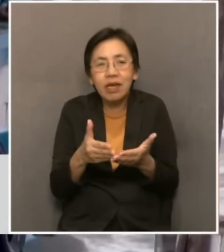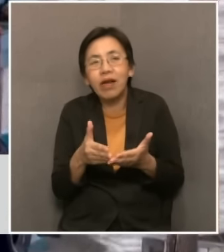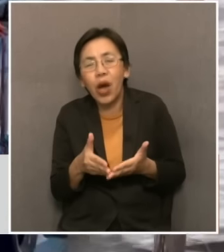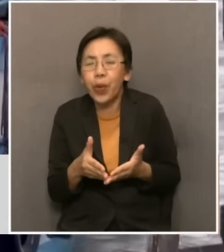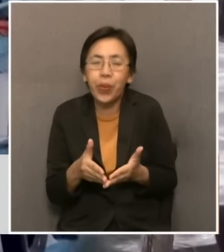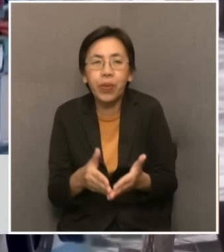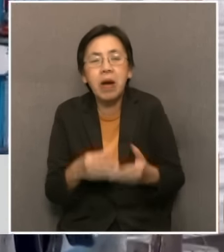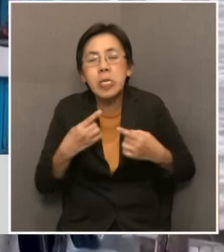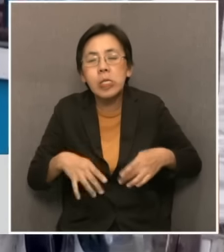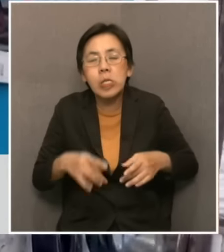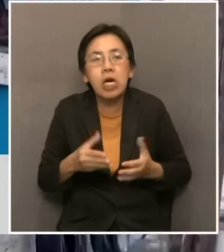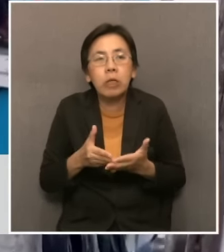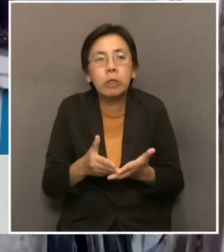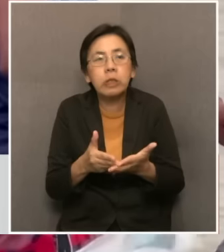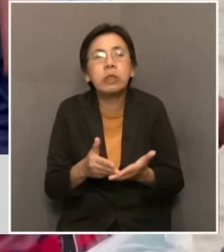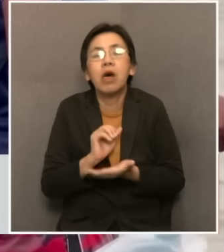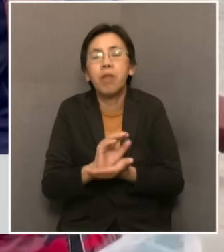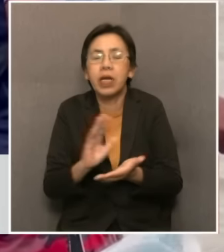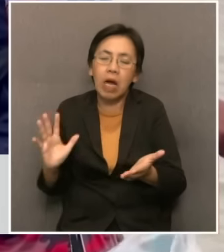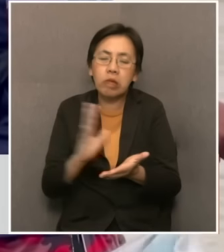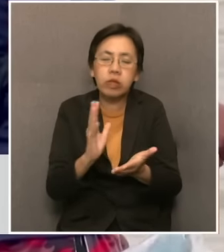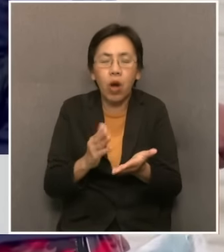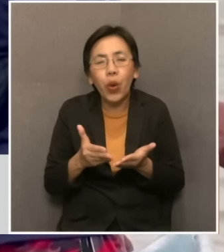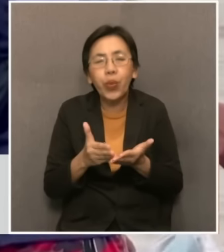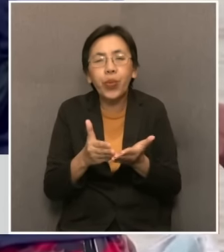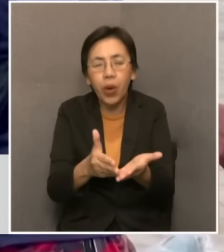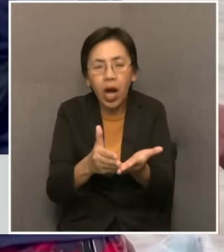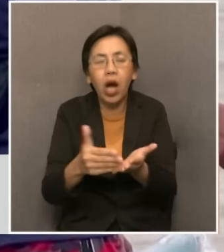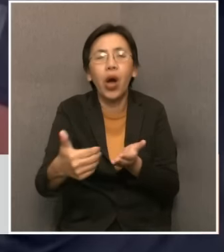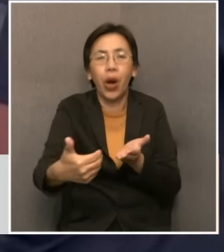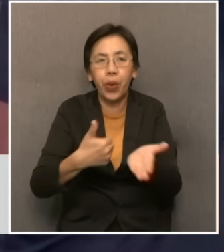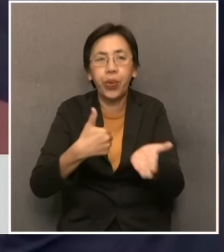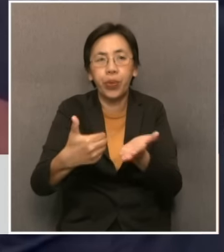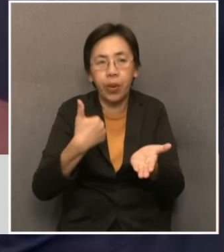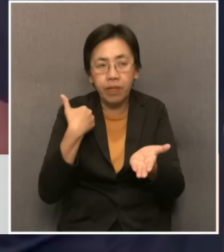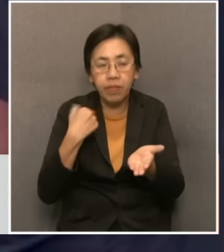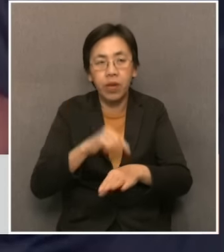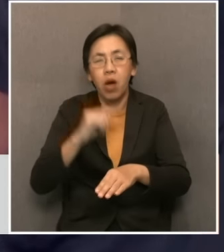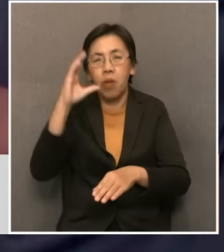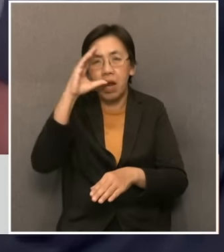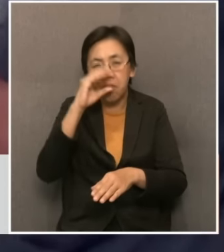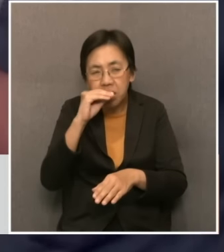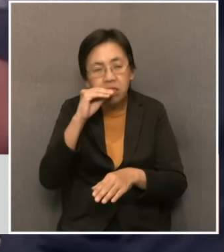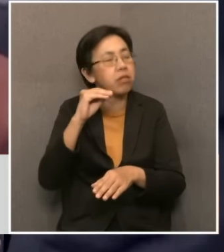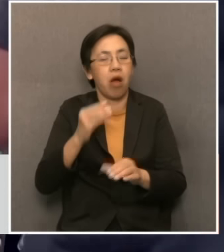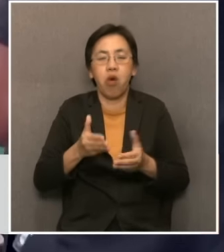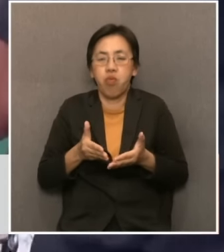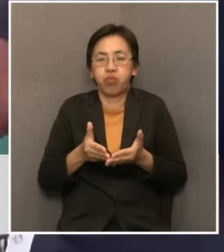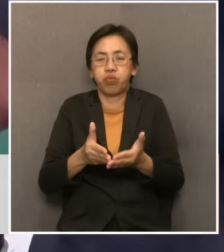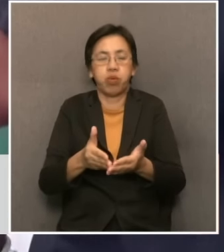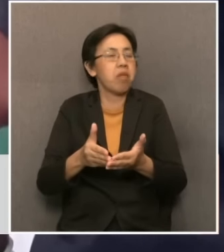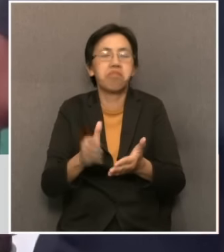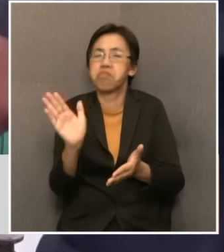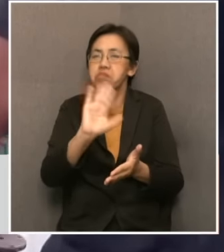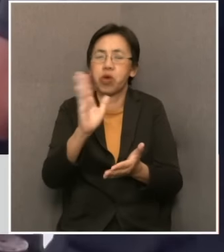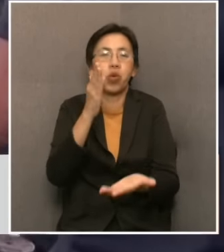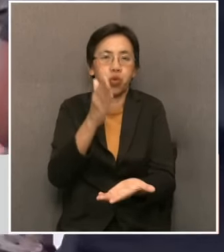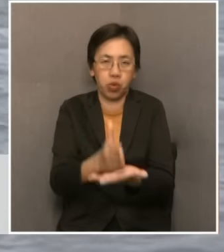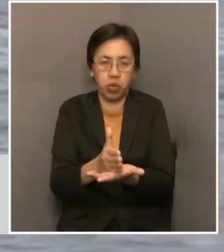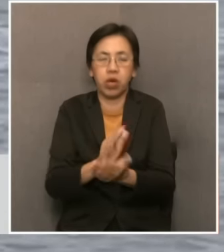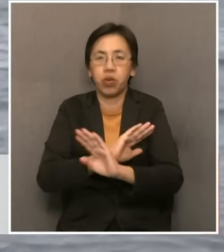เสี่ยงวิ่งบริการรับส่งผู้โดยสารข้ามฟากแต่เมื่อถึงเวลากลางคืนก็ยกเลิกหมดทุกเที่ยวค่ะรัฐบาล